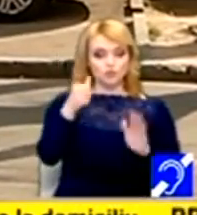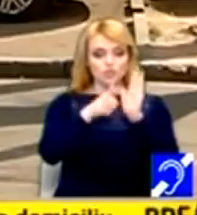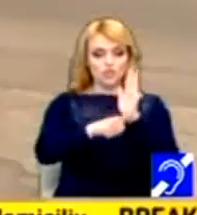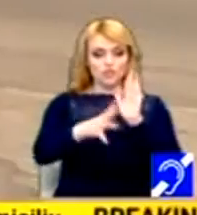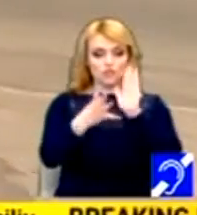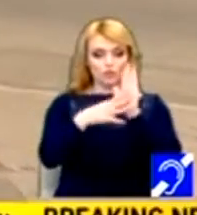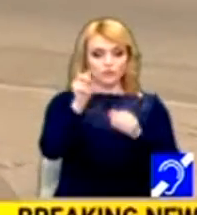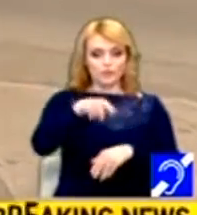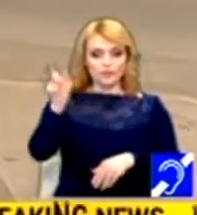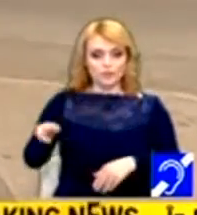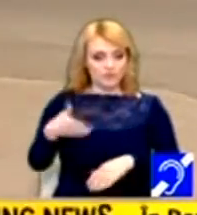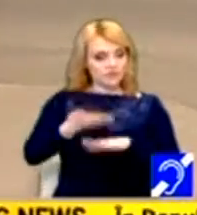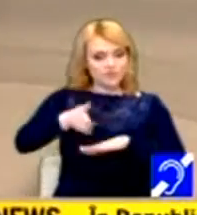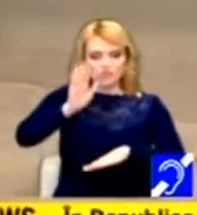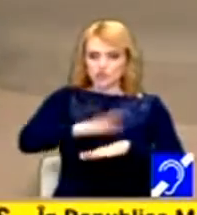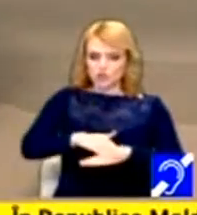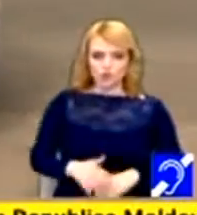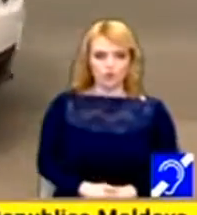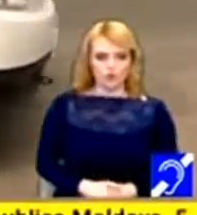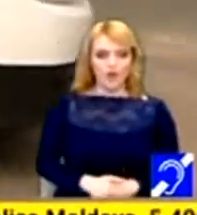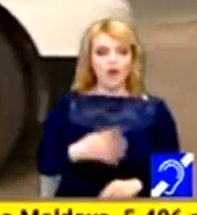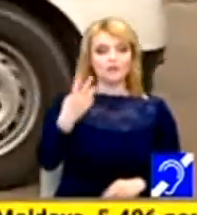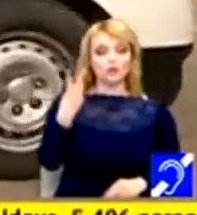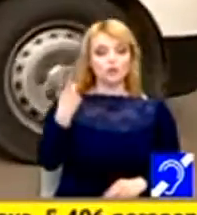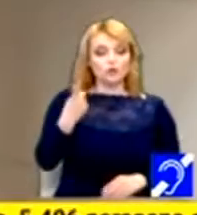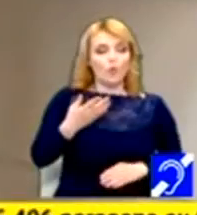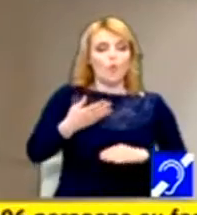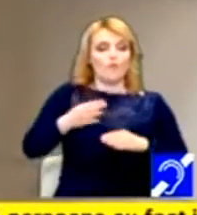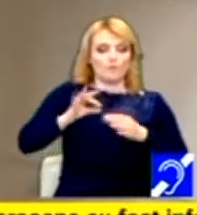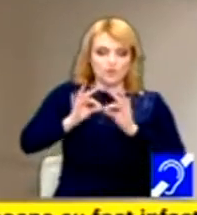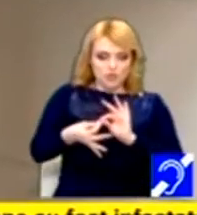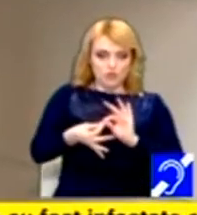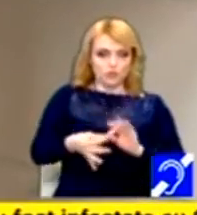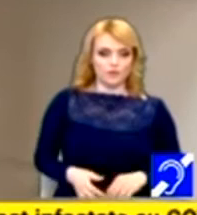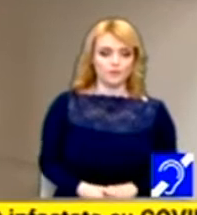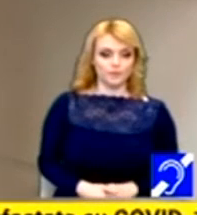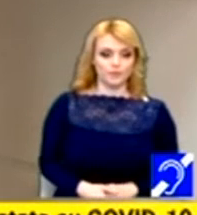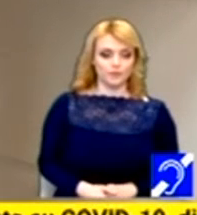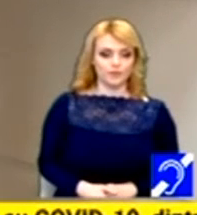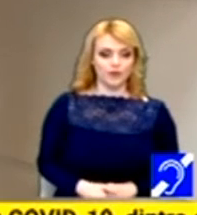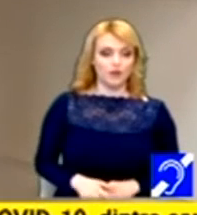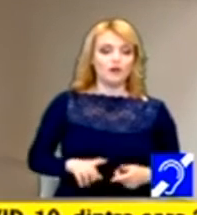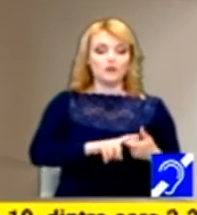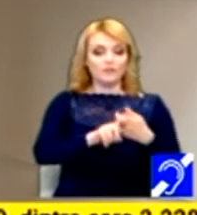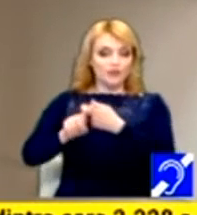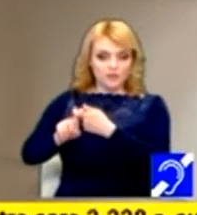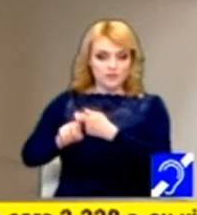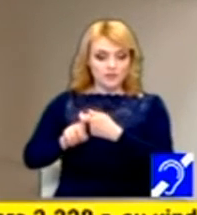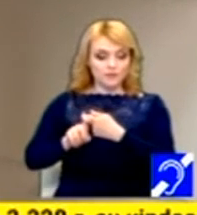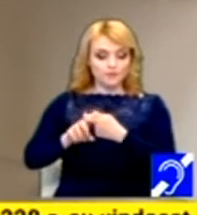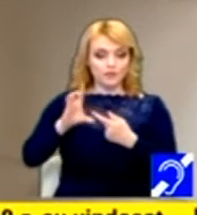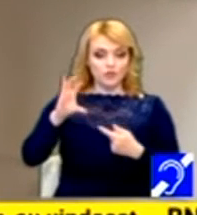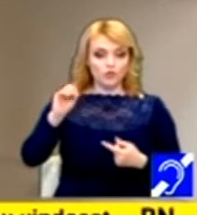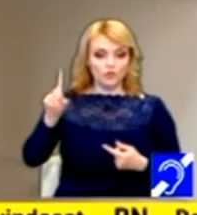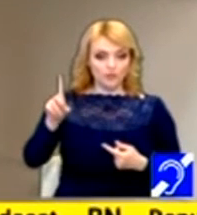269 de persoane sunt în stare gravă, iar 21 în stare extrem de gravă. Distribuirea cazurilor de infecții cu COVID în